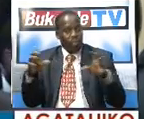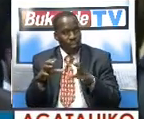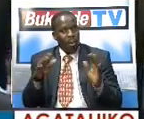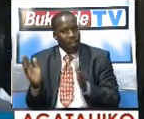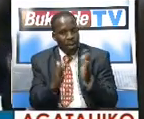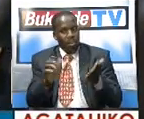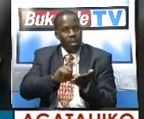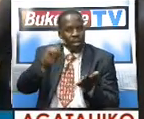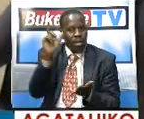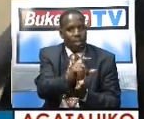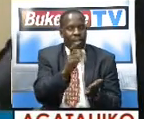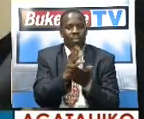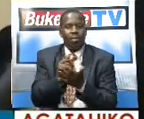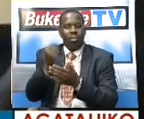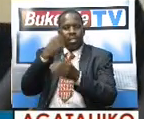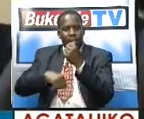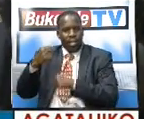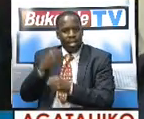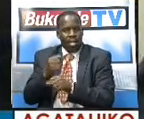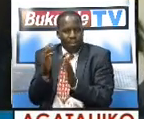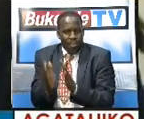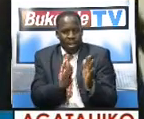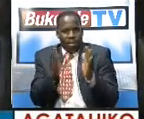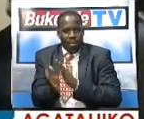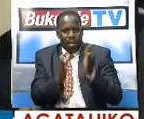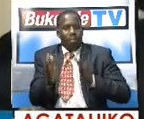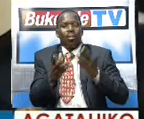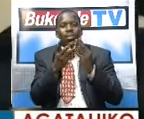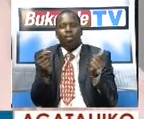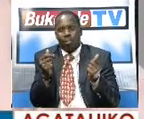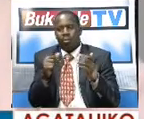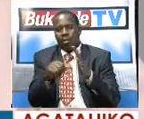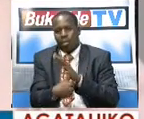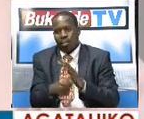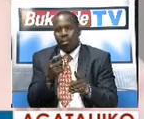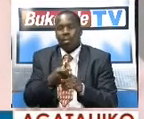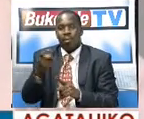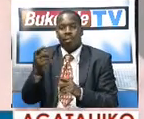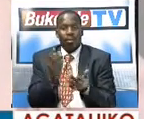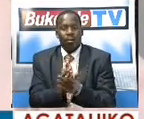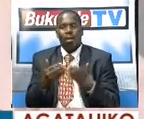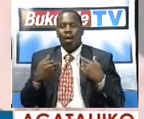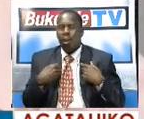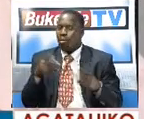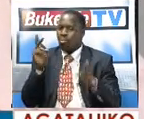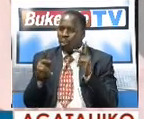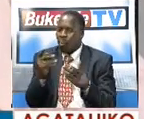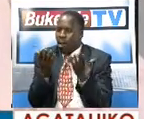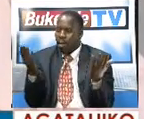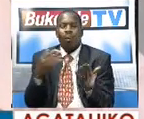bagamba nti bamaze omwaka gumu nga bateekateeka okugonjera ekizibu ky'entambula mu kibuga. tuina mama basabaze tuina